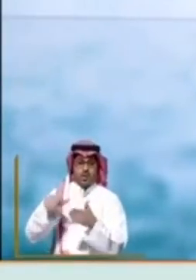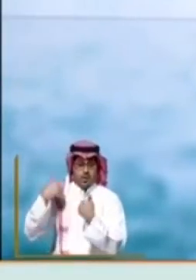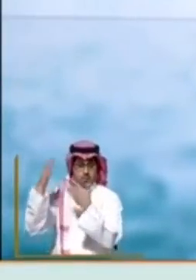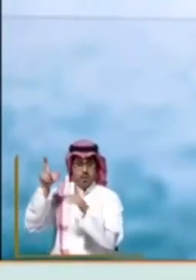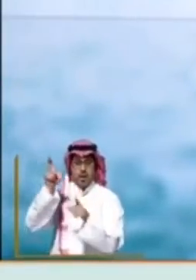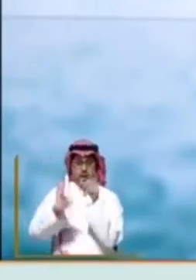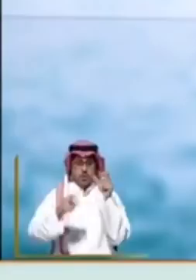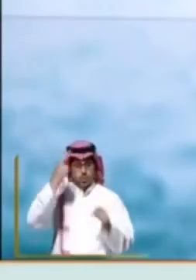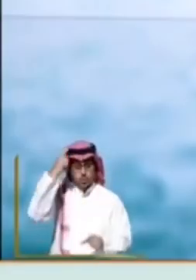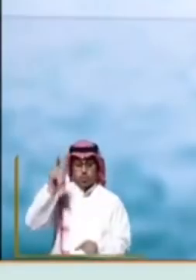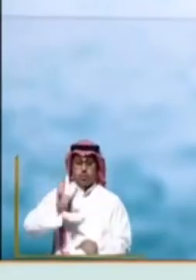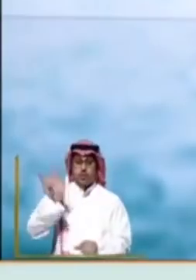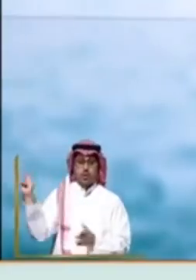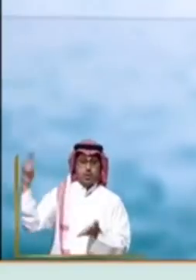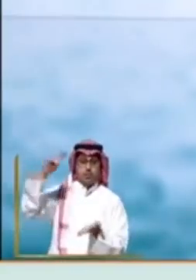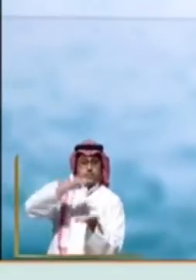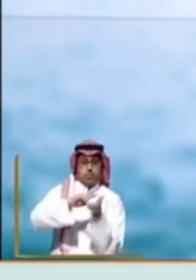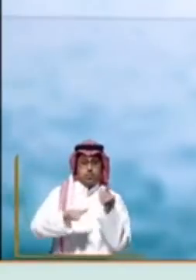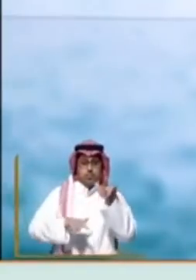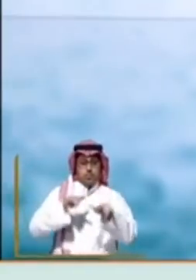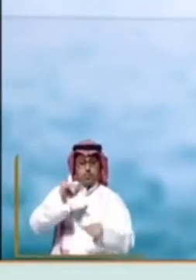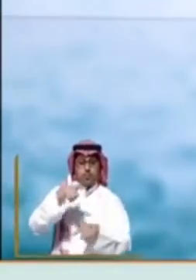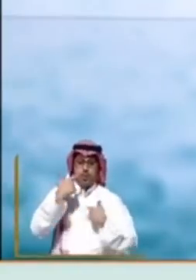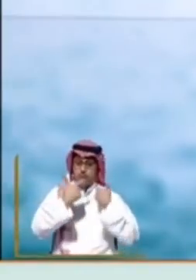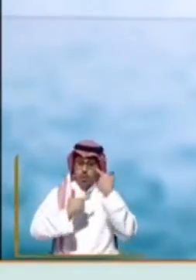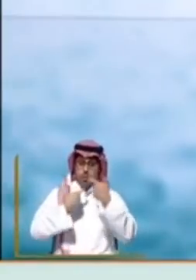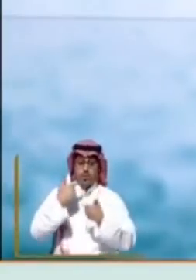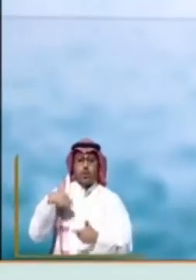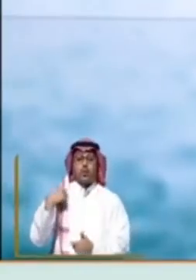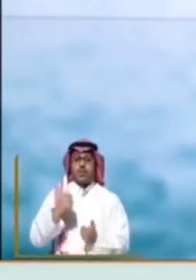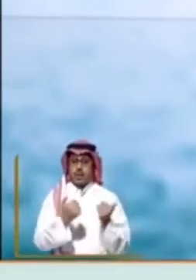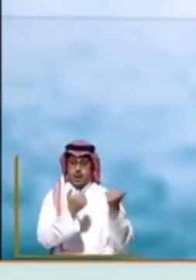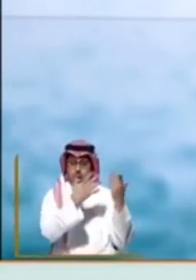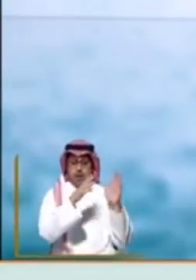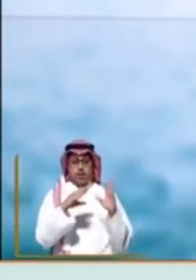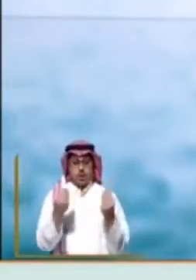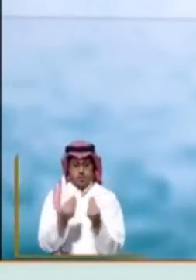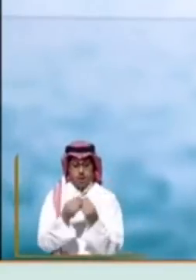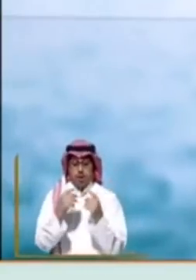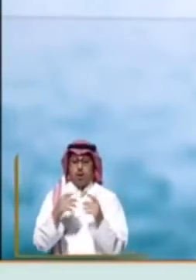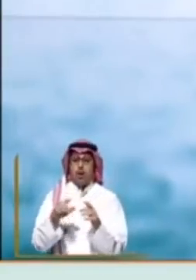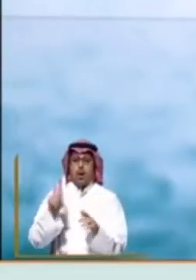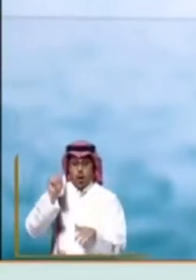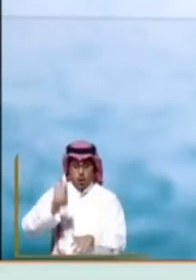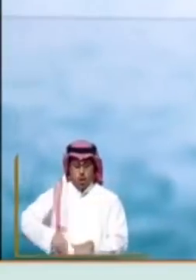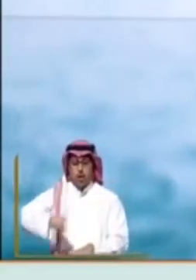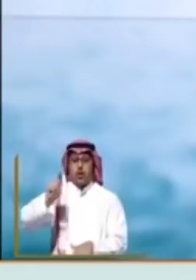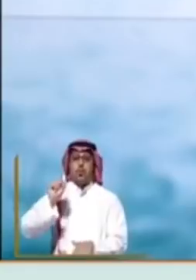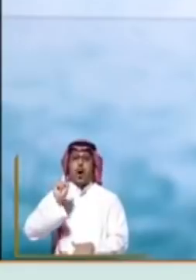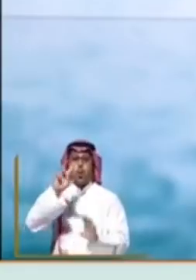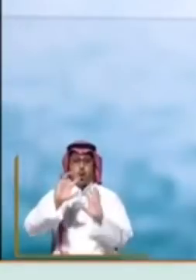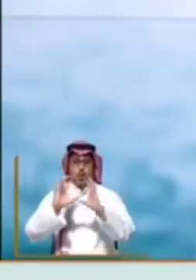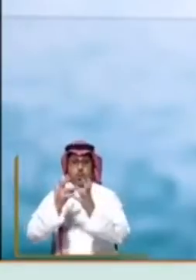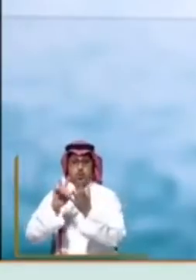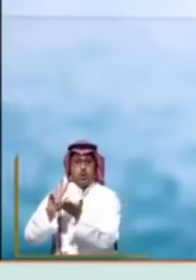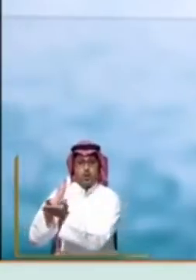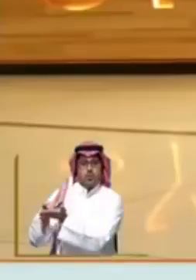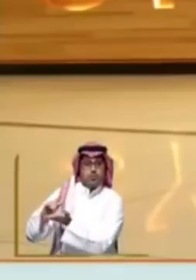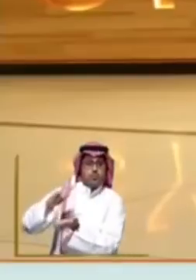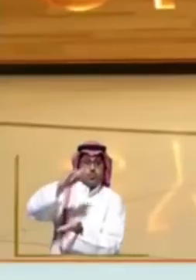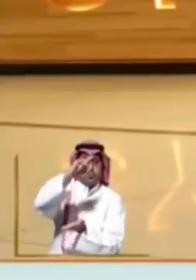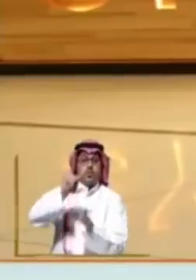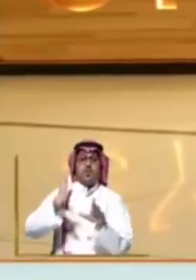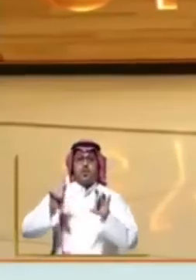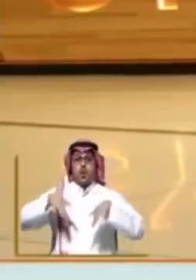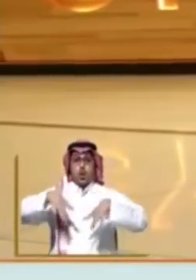من الخارج إلى المملكة، وبمتابعة من سمو وزير الخارجية، غادرت الدفعة الأولى من أستراليا صباح